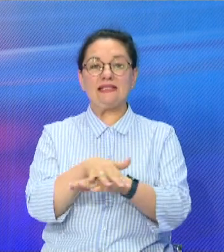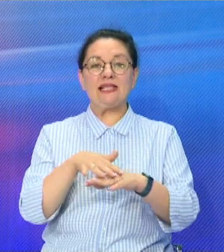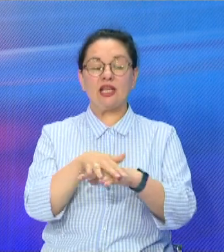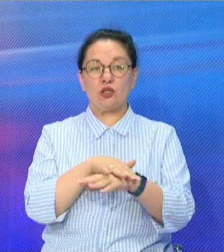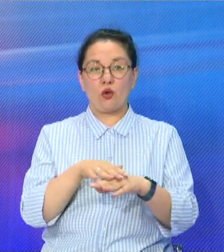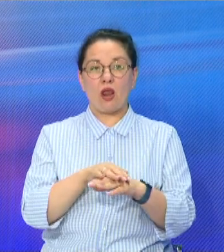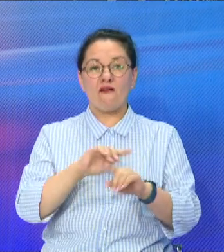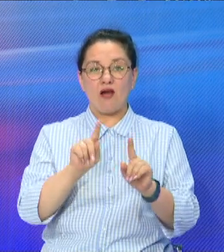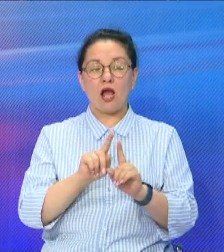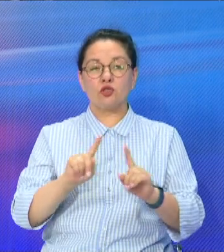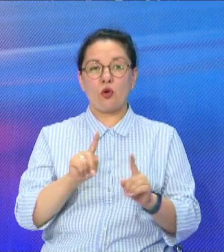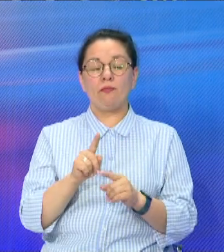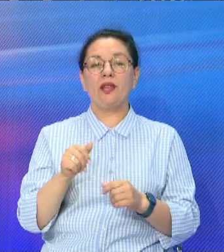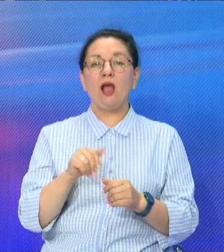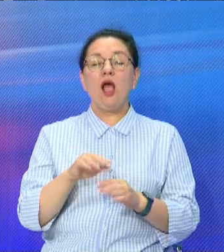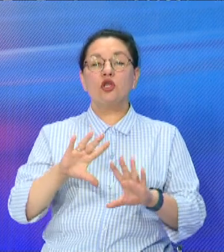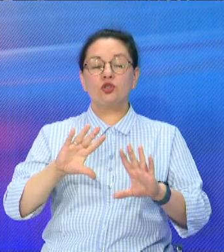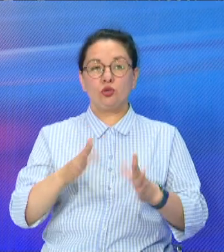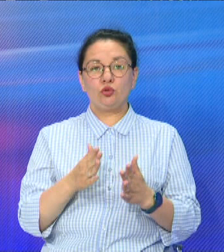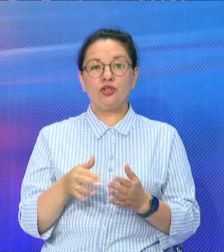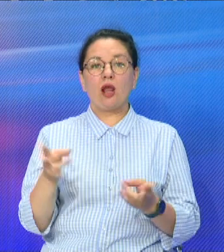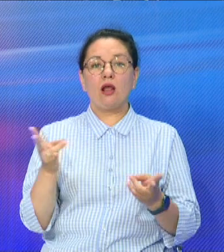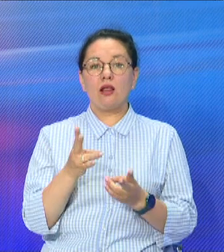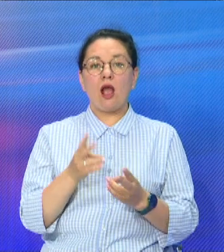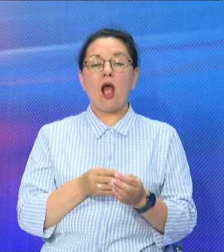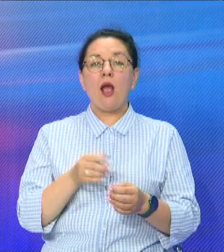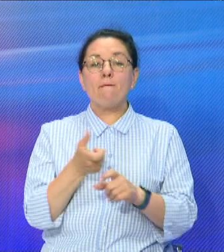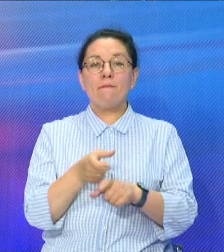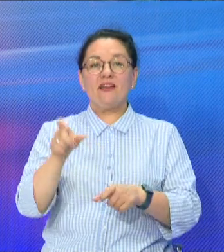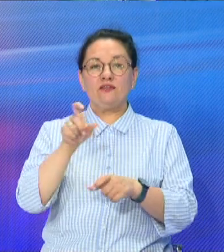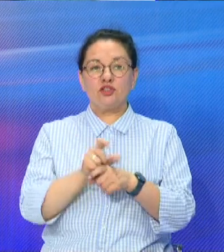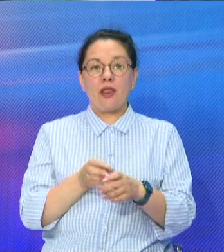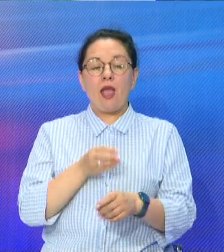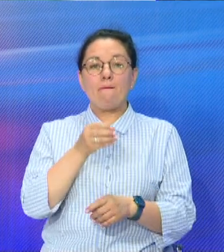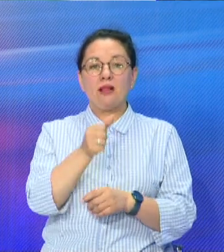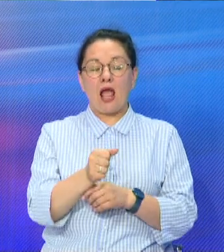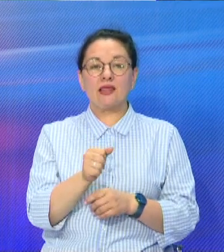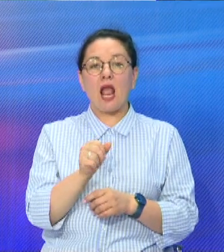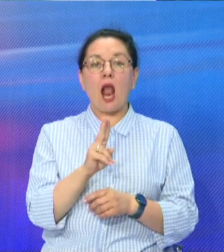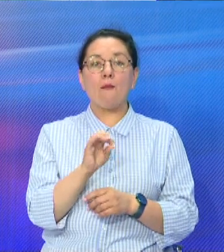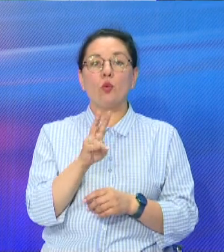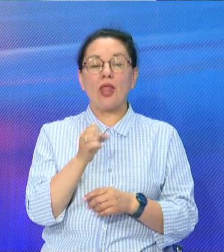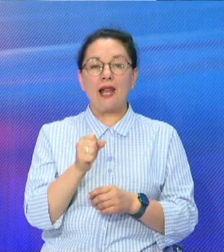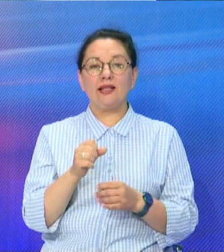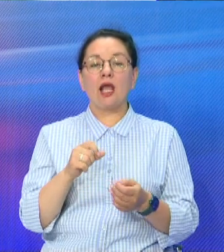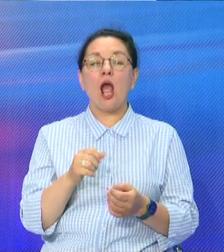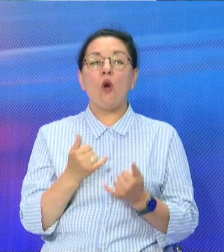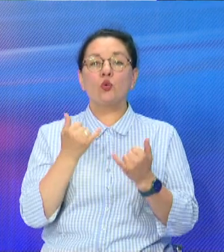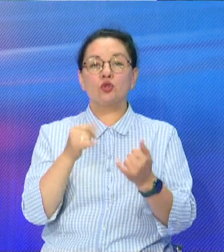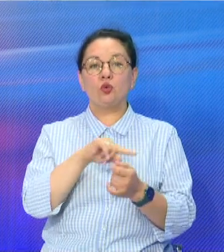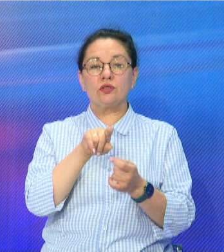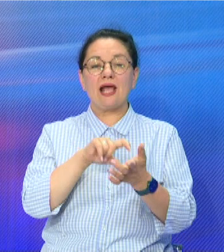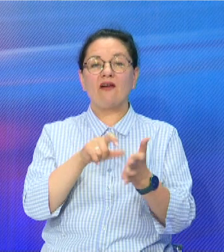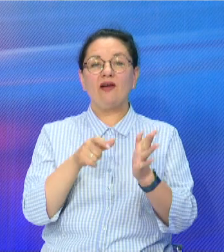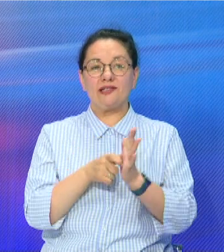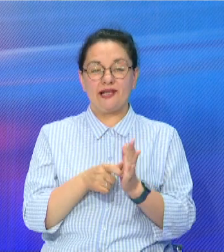способных выпад к хп это не возникает да пар от q1 лечение платы за коммунальные услуги окромя не издавая ни громадян аудита эффективности работы